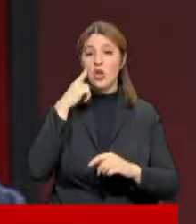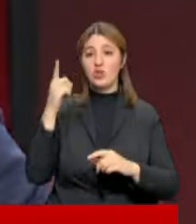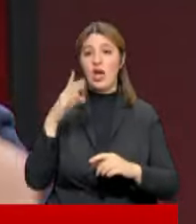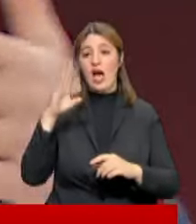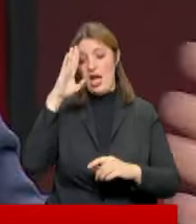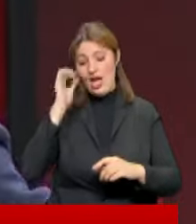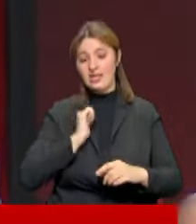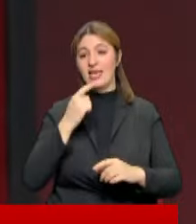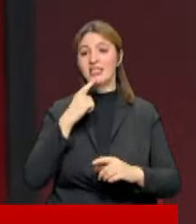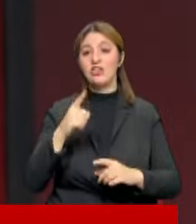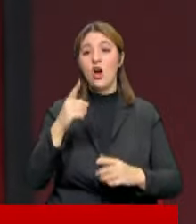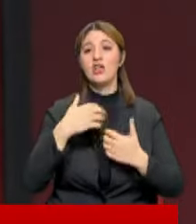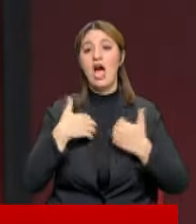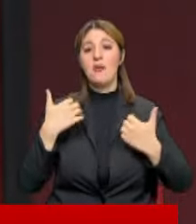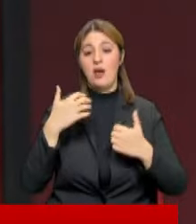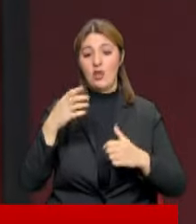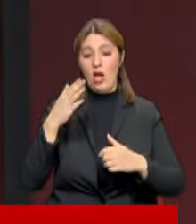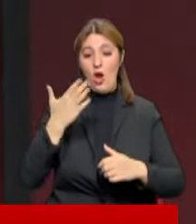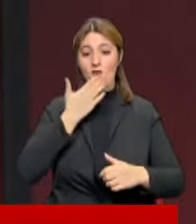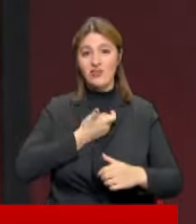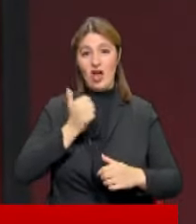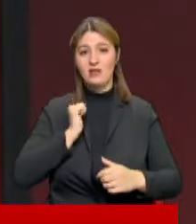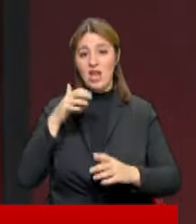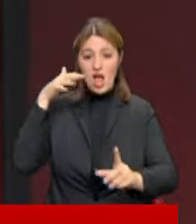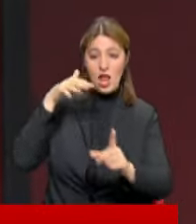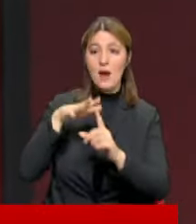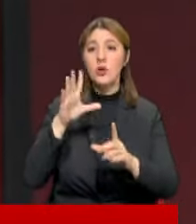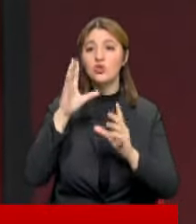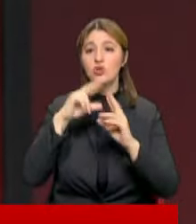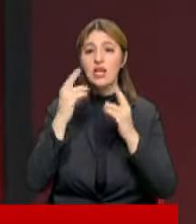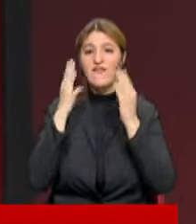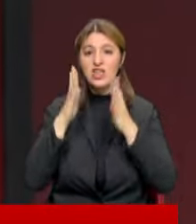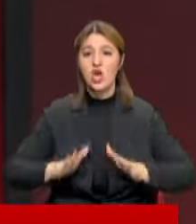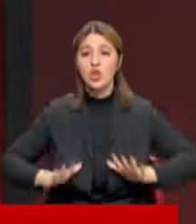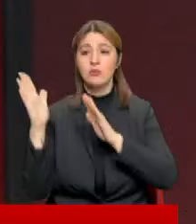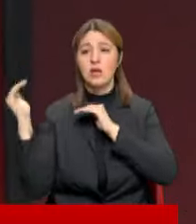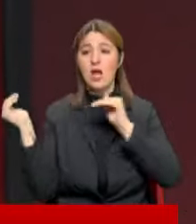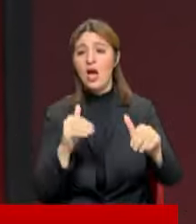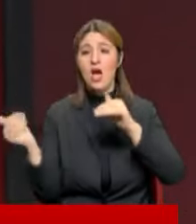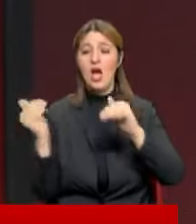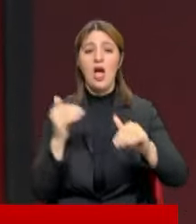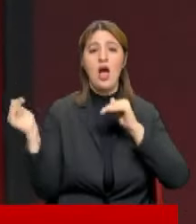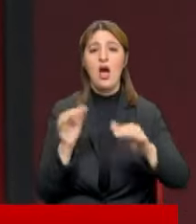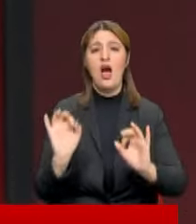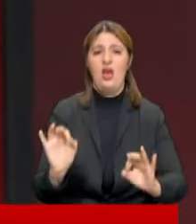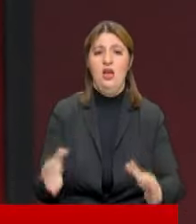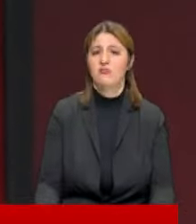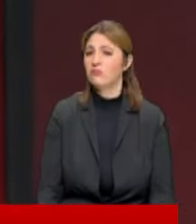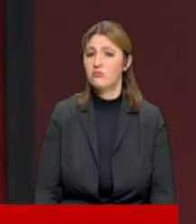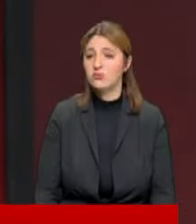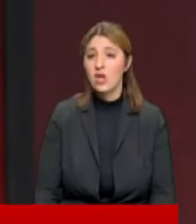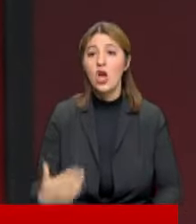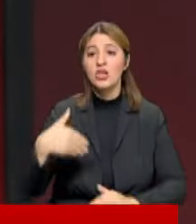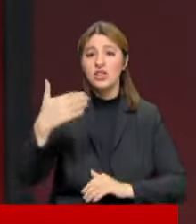askerleriz diyen o Kahraman teğmenler linç edilmeye çalışılıyor ama dünyanın en fazla göçmenine ev sahipliği yapmaya devam ediyorsunuz